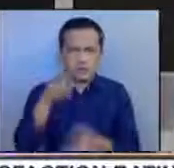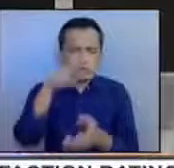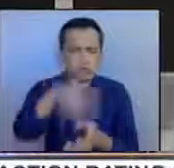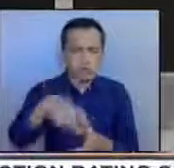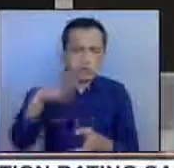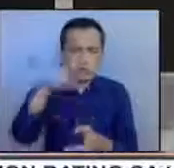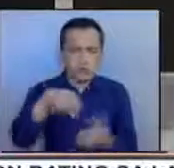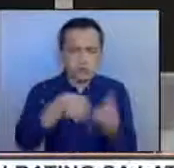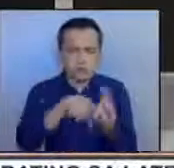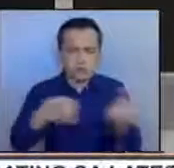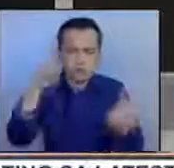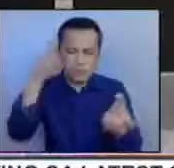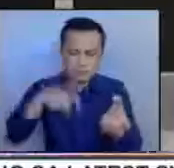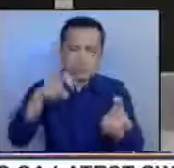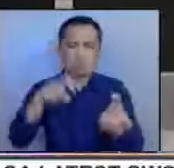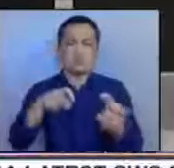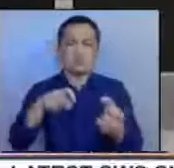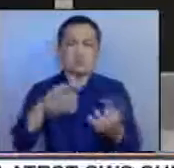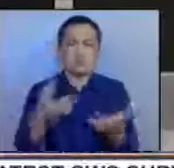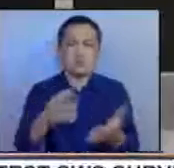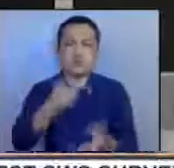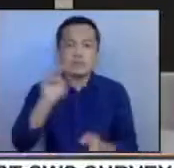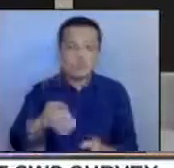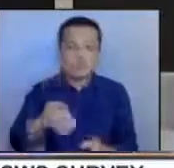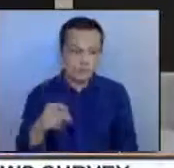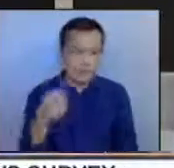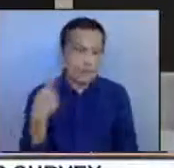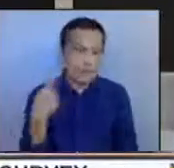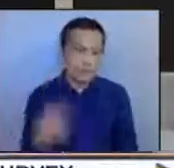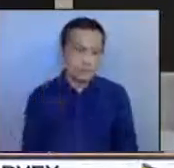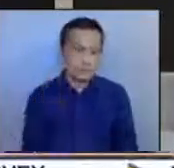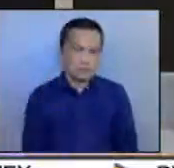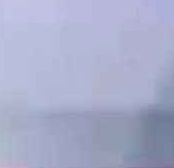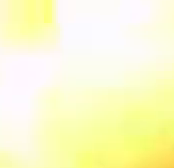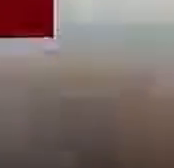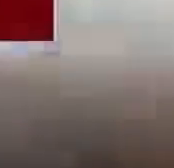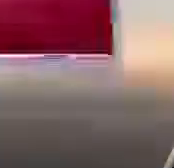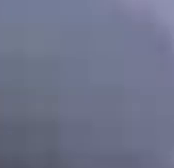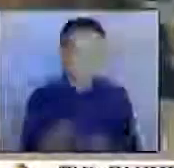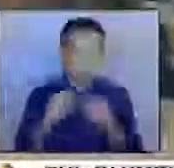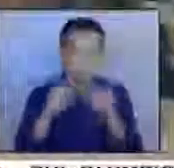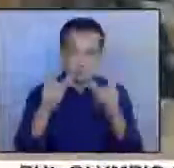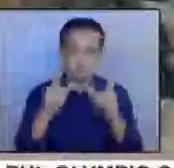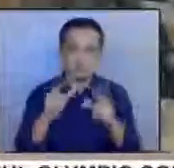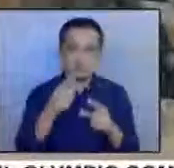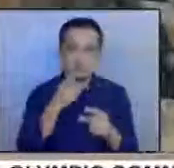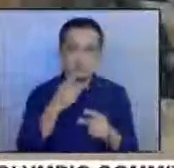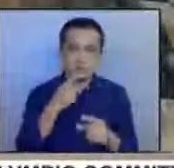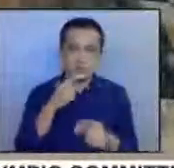Si Bernard Haudian sa Detalye Live. Rise and shine, Bernard.